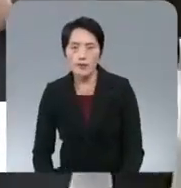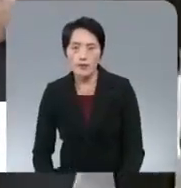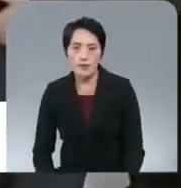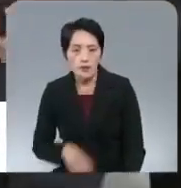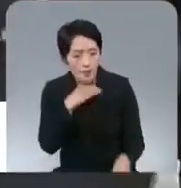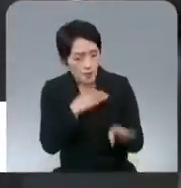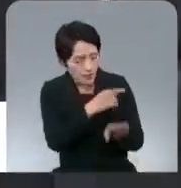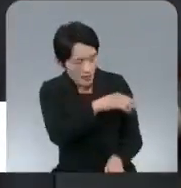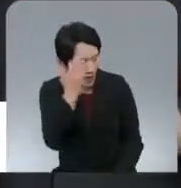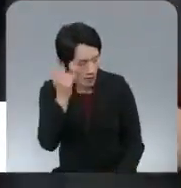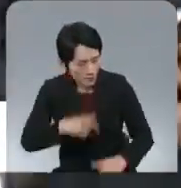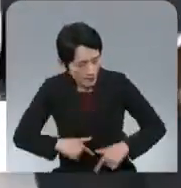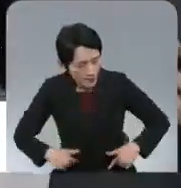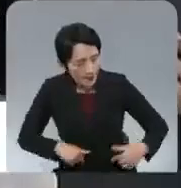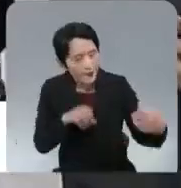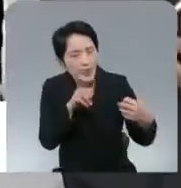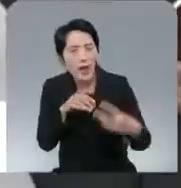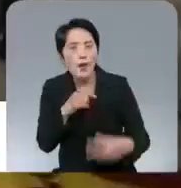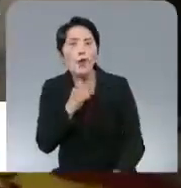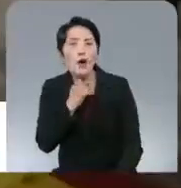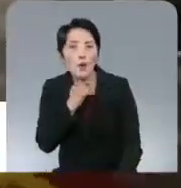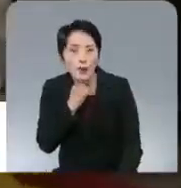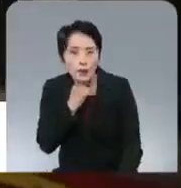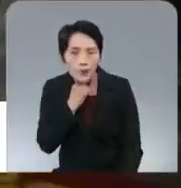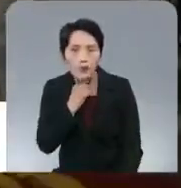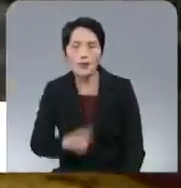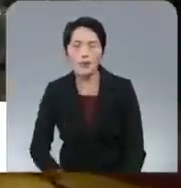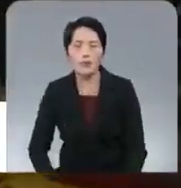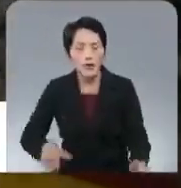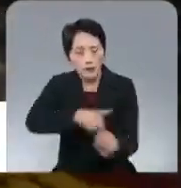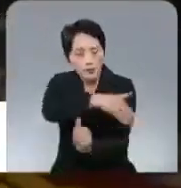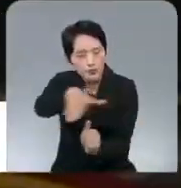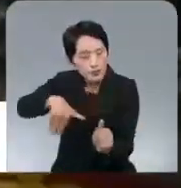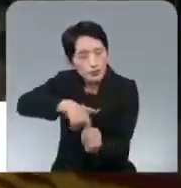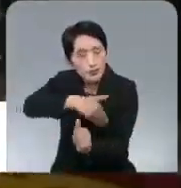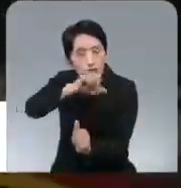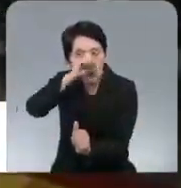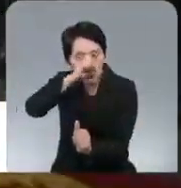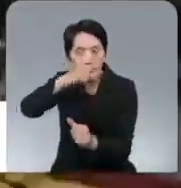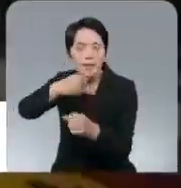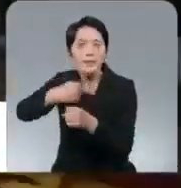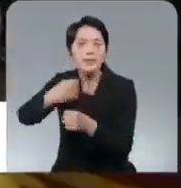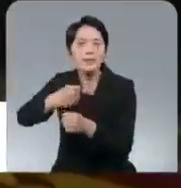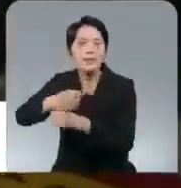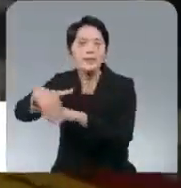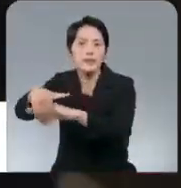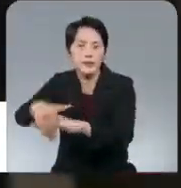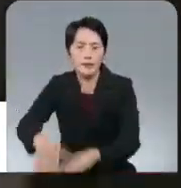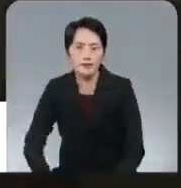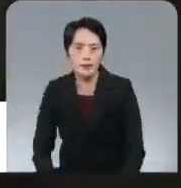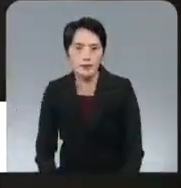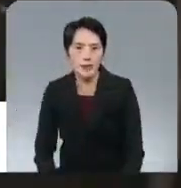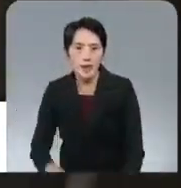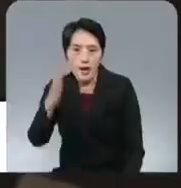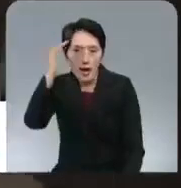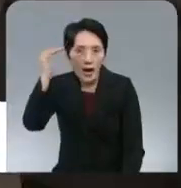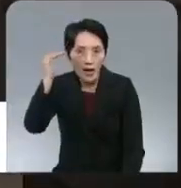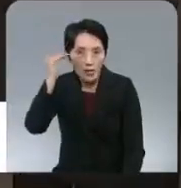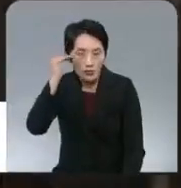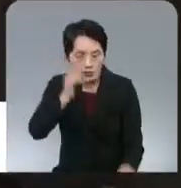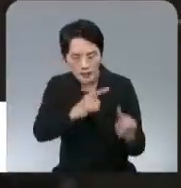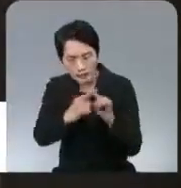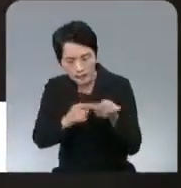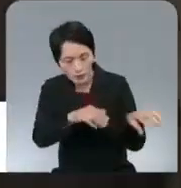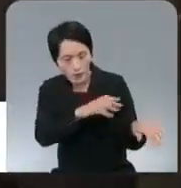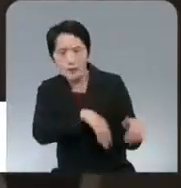khiêu khích bằng vũ lực nào mà sẽ xây dựng một cơ cấu cởi mở song phương dựa trên nền tảng chủ nghĩa tương hỗ bằng nguyên tắc đối thoại Hàn Quốc cũng